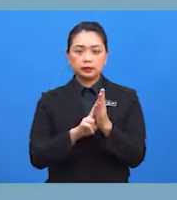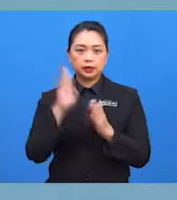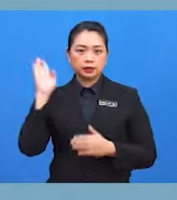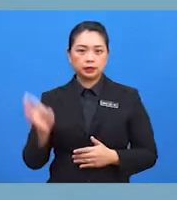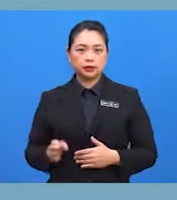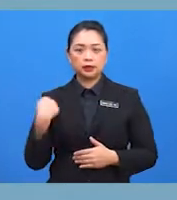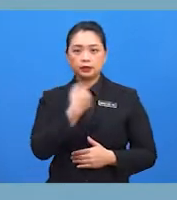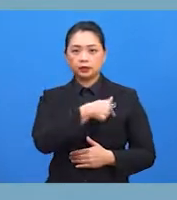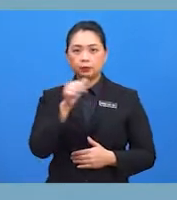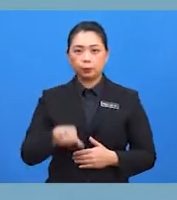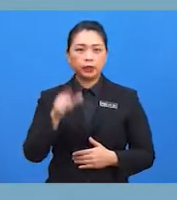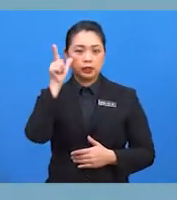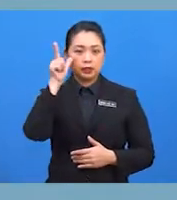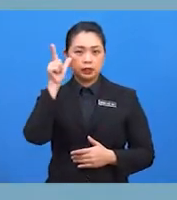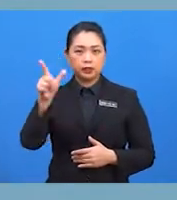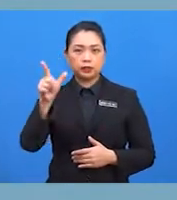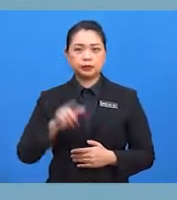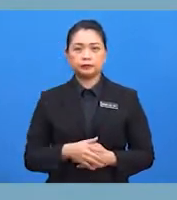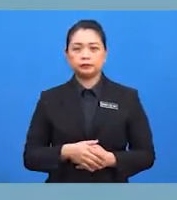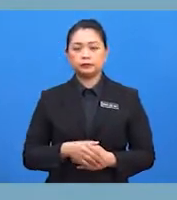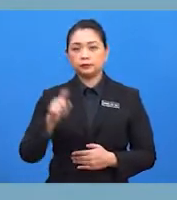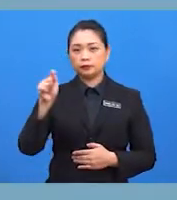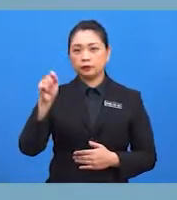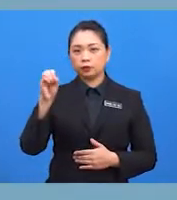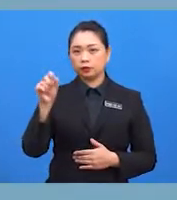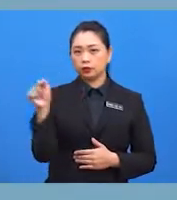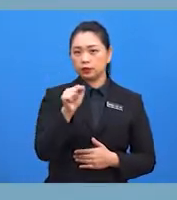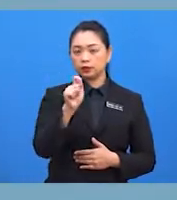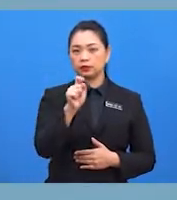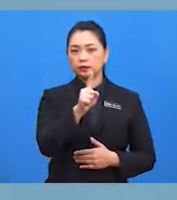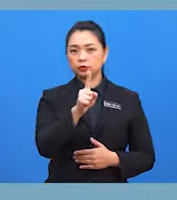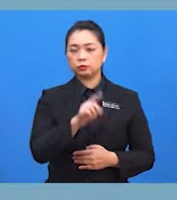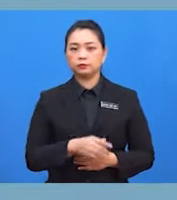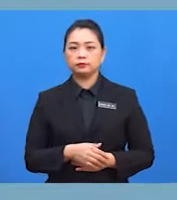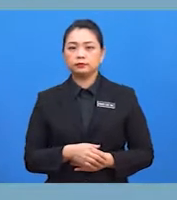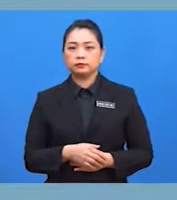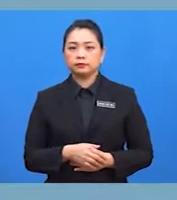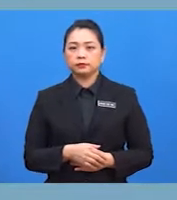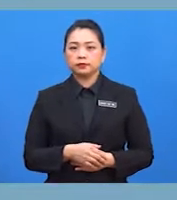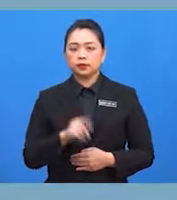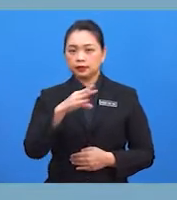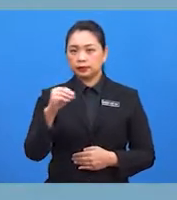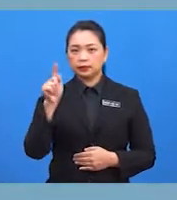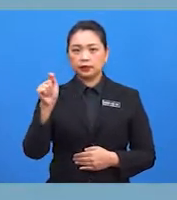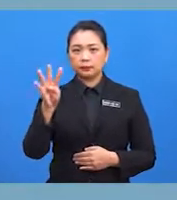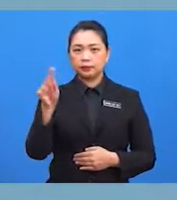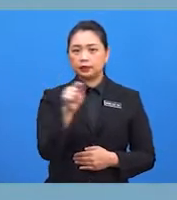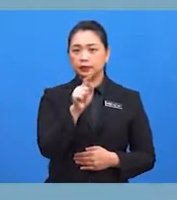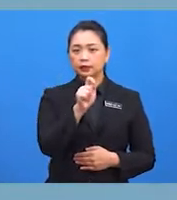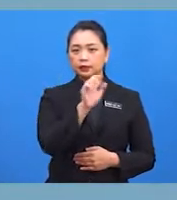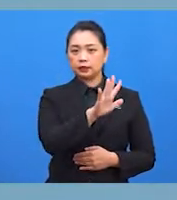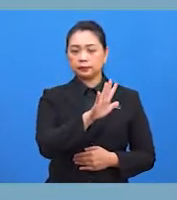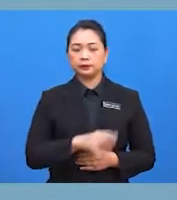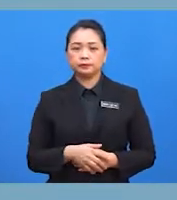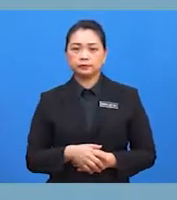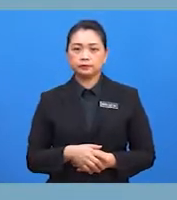antara tahun T0 hingga T1 dan tahun T4 hingga T5. Pada masa